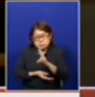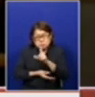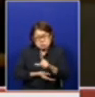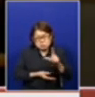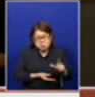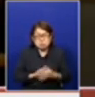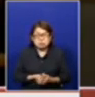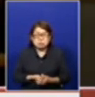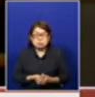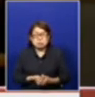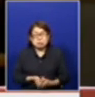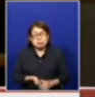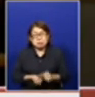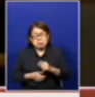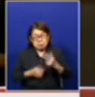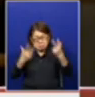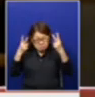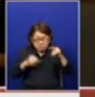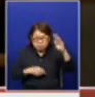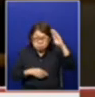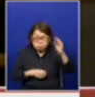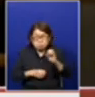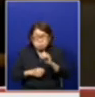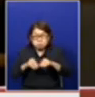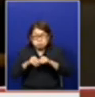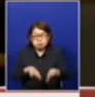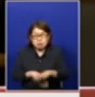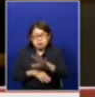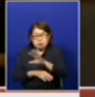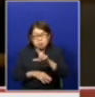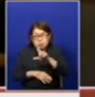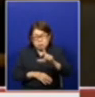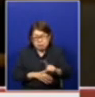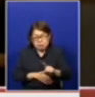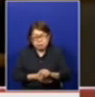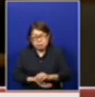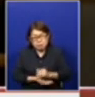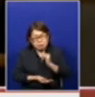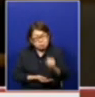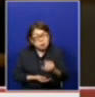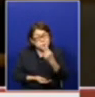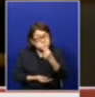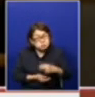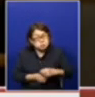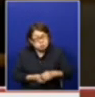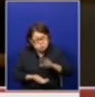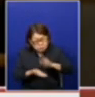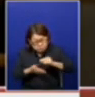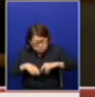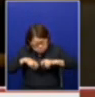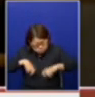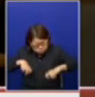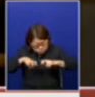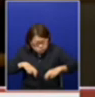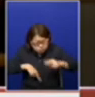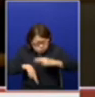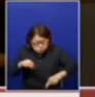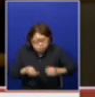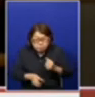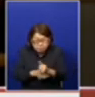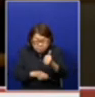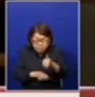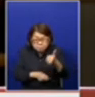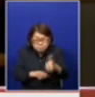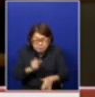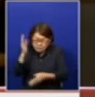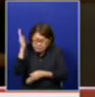แค่500 ล้านศึกษาความเป็นไปได้การขุดคลองไทยเพื่อสร้างเศรษฐกิจระดับโลกแค่นี้ความเชื่อมั่นก็ม